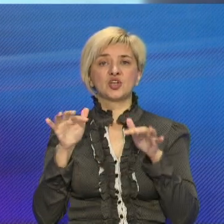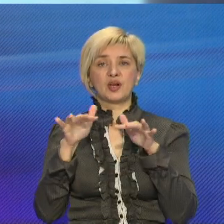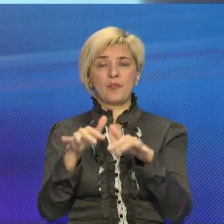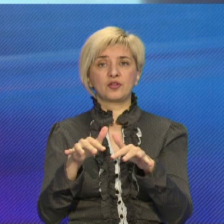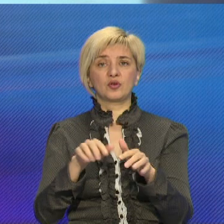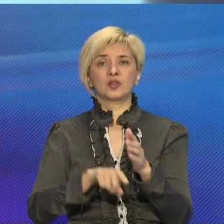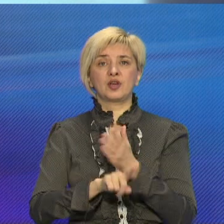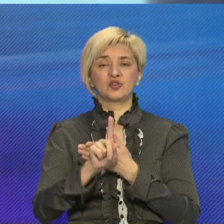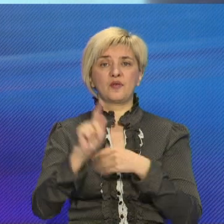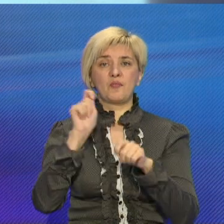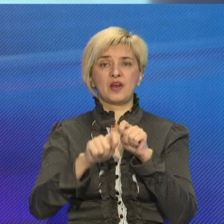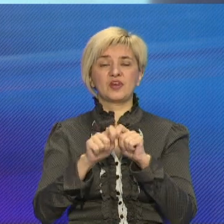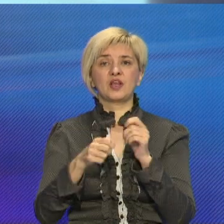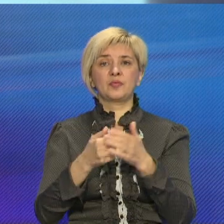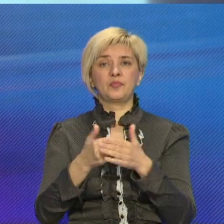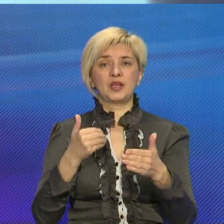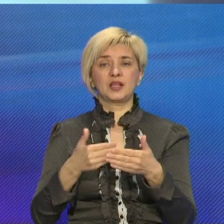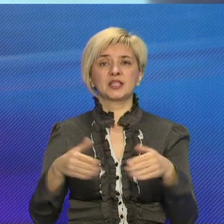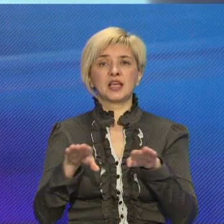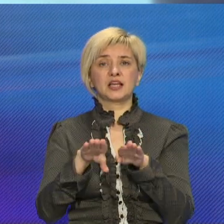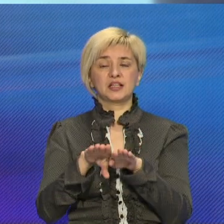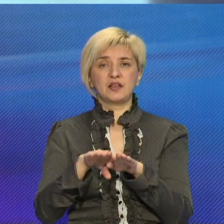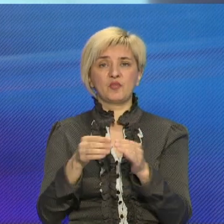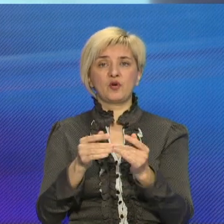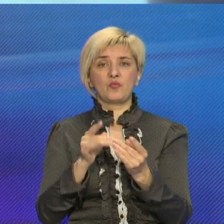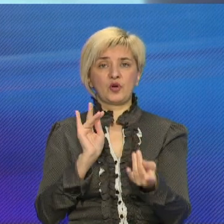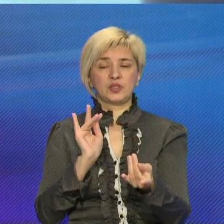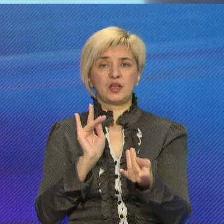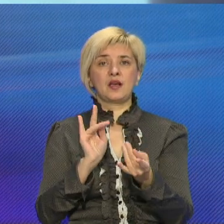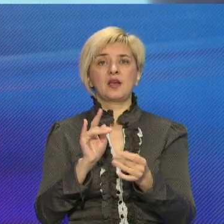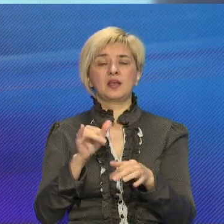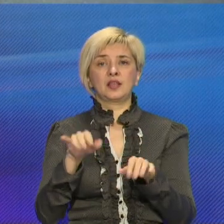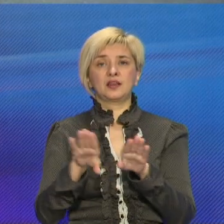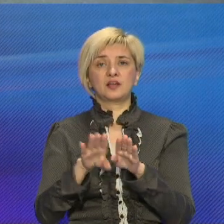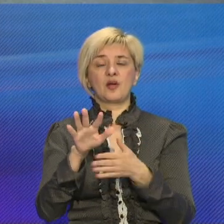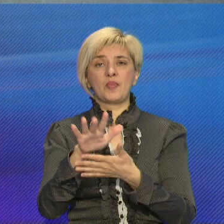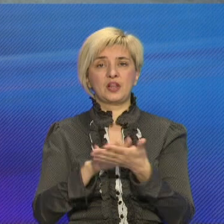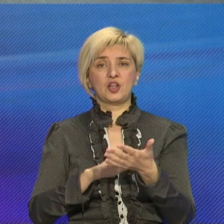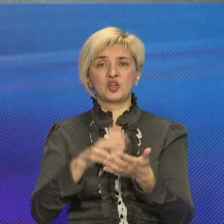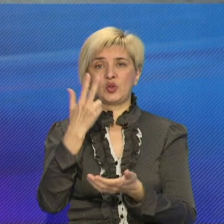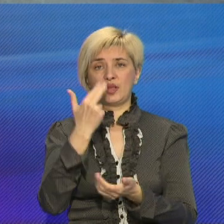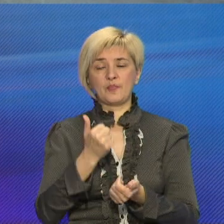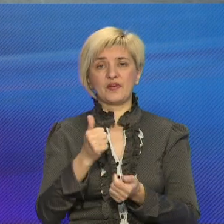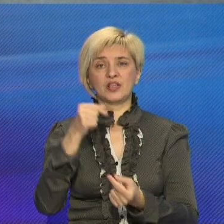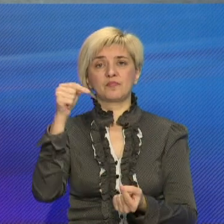закриття нового моста. Розклад руху громадського транспорту планують протягувати, адаптувати під потреби гродінців.